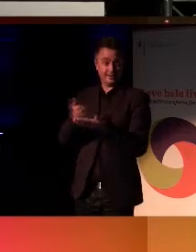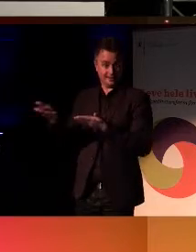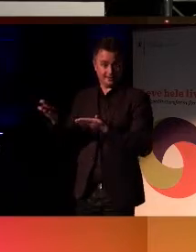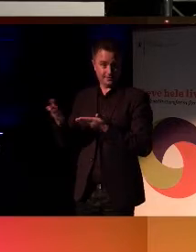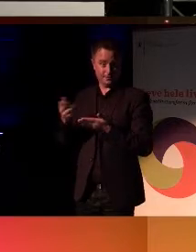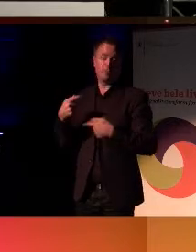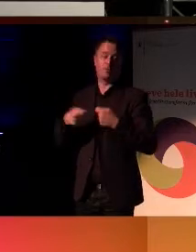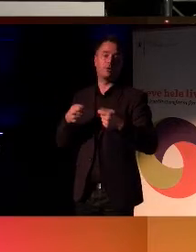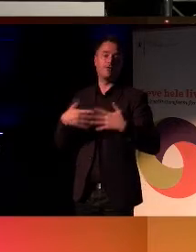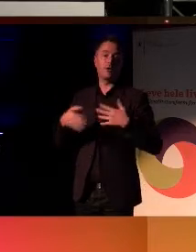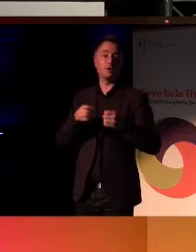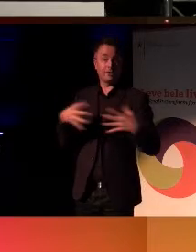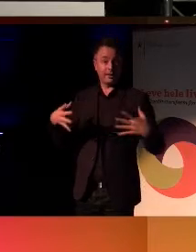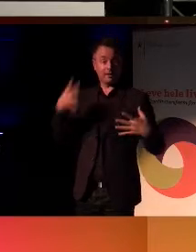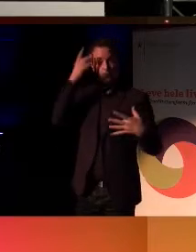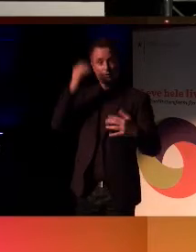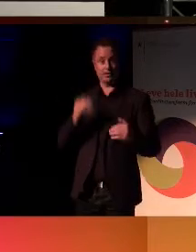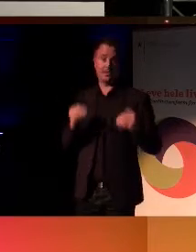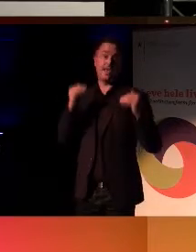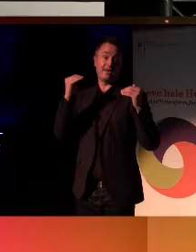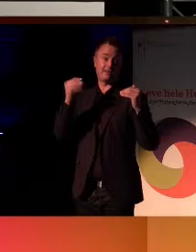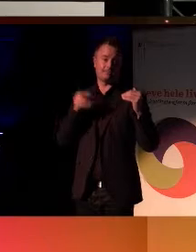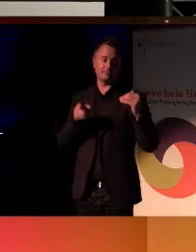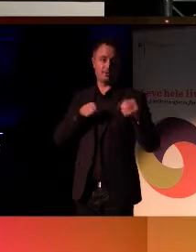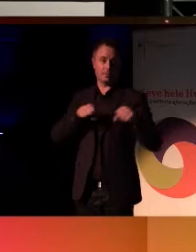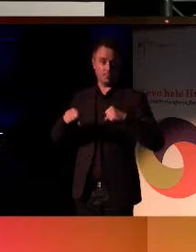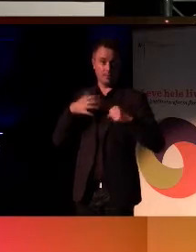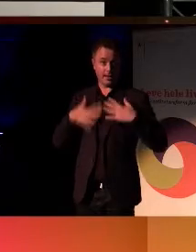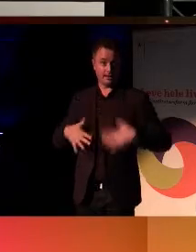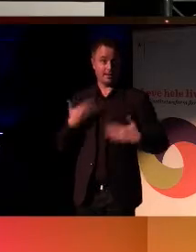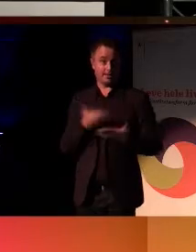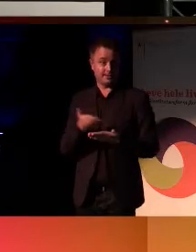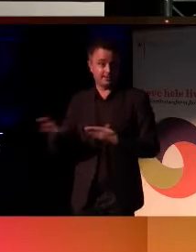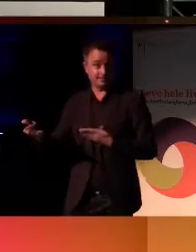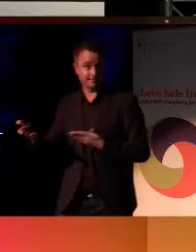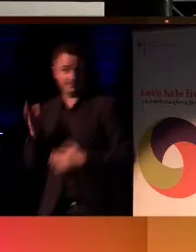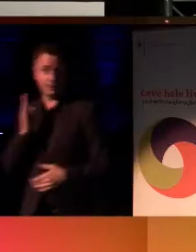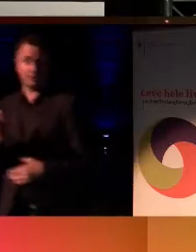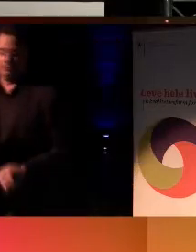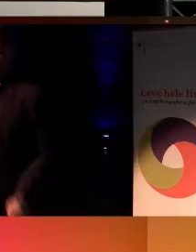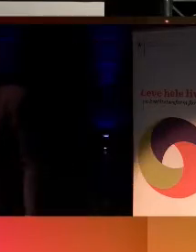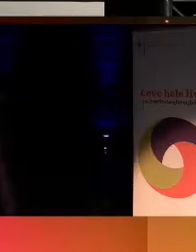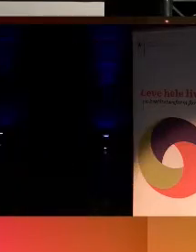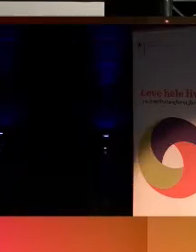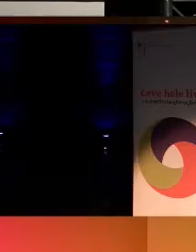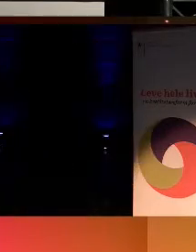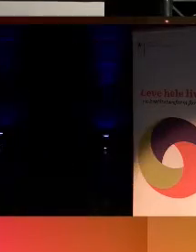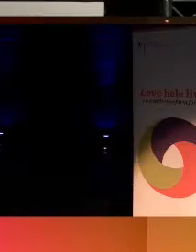fagutvikling og kompetanseheving i kommunehelsetjenesten. Takk for oppmerksomheten.